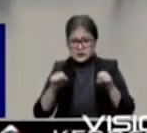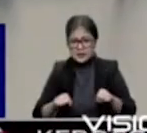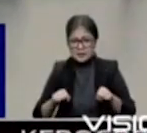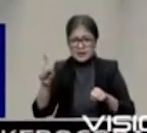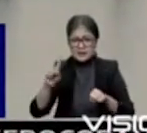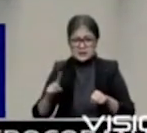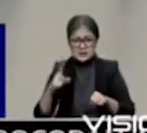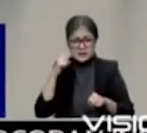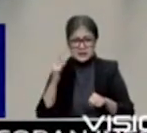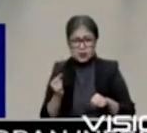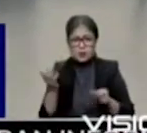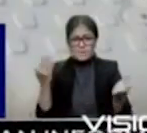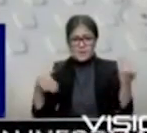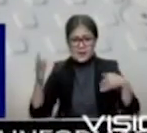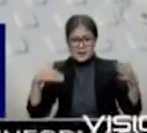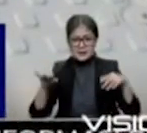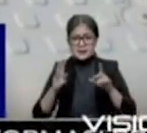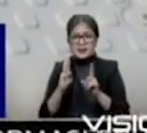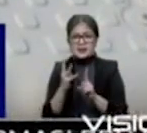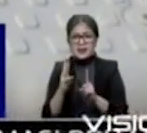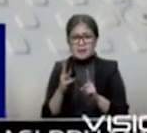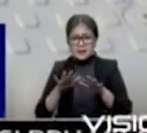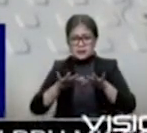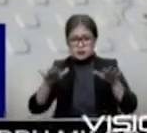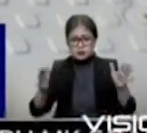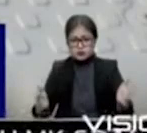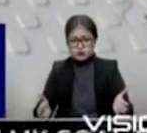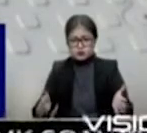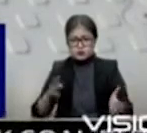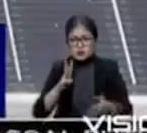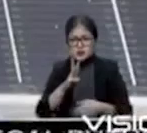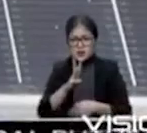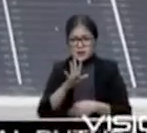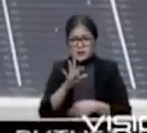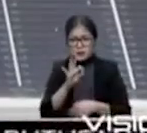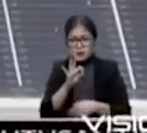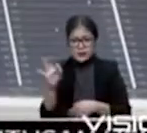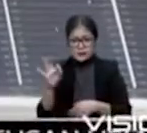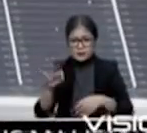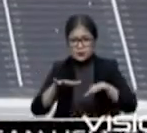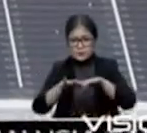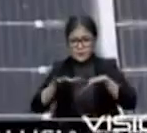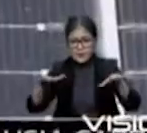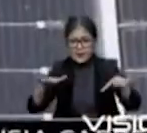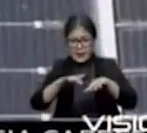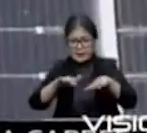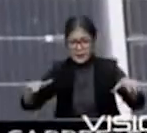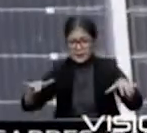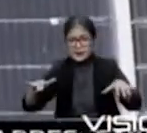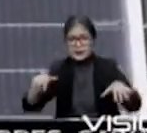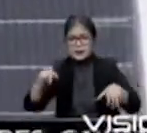beles ini terdiri dari 13 Pulau atau Ais dengan lebih dari 340.000 panel surya yang dapat menghasilkan listrik untuk